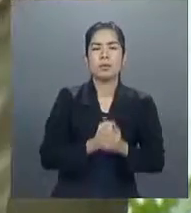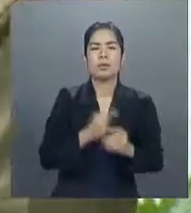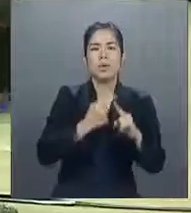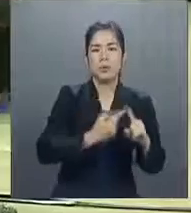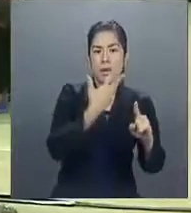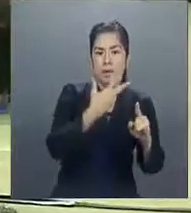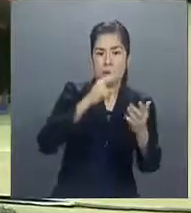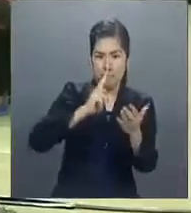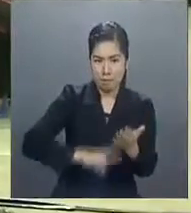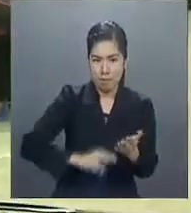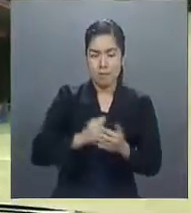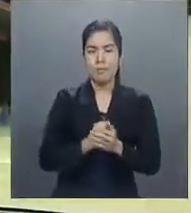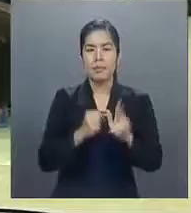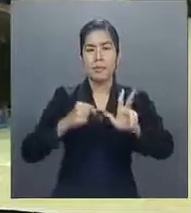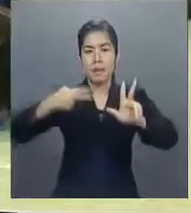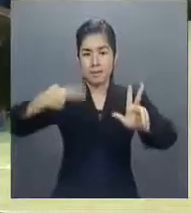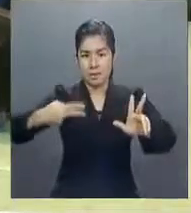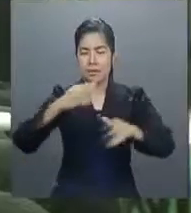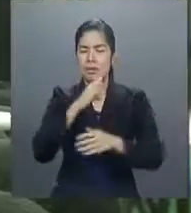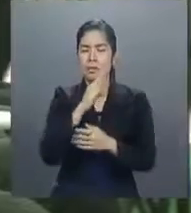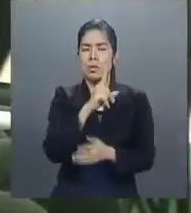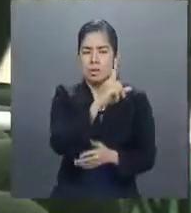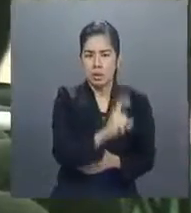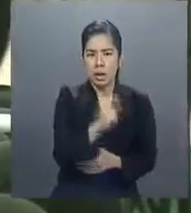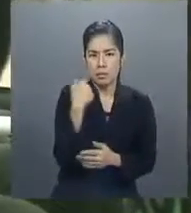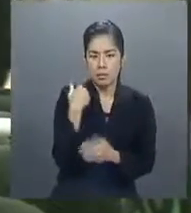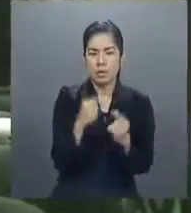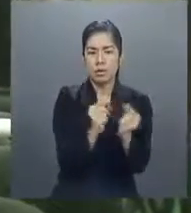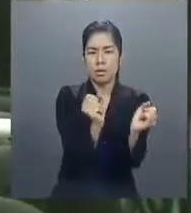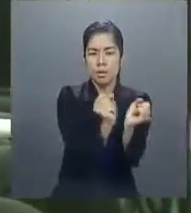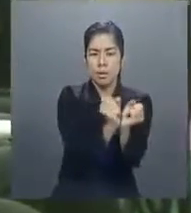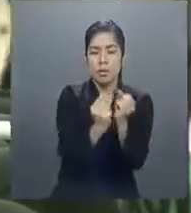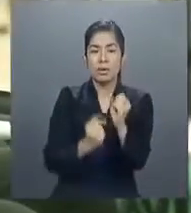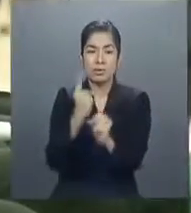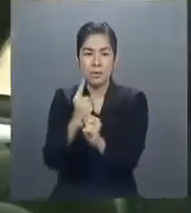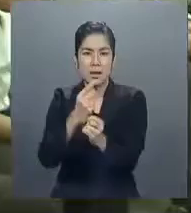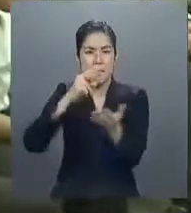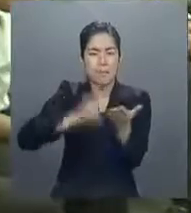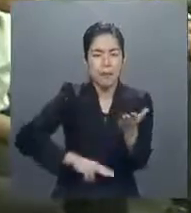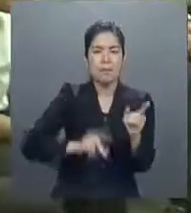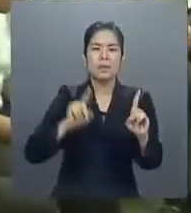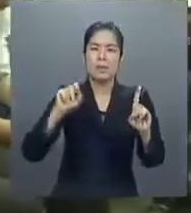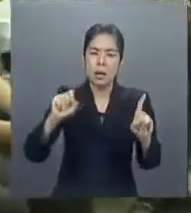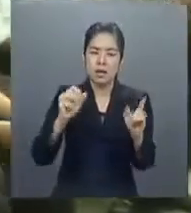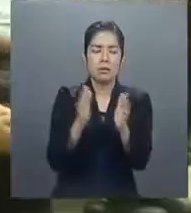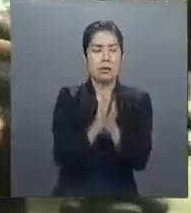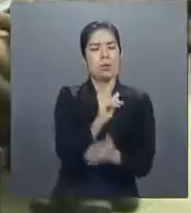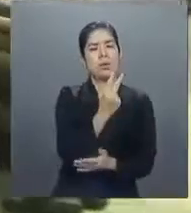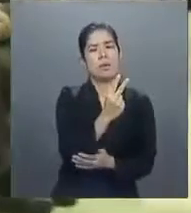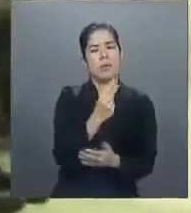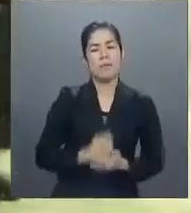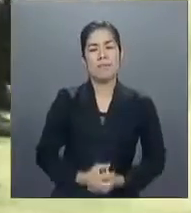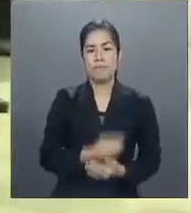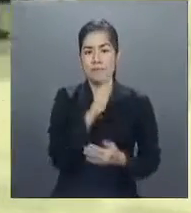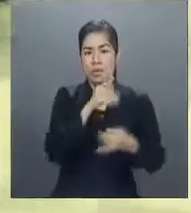ครับและหากเป็นเหตุให้มีผู้เสียชีวิตจะต้องจำคุก1ปีปรับ 100,000 บาทหรือทั้งจำทั้งปรับหรือแม้แต่นักเรียน